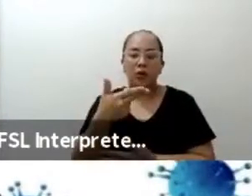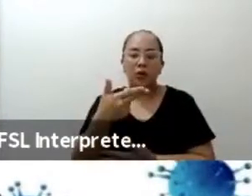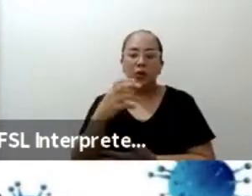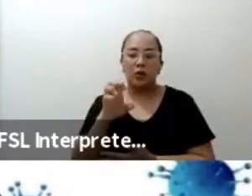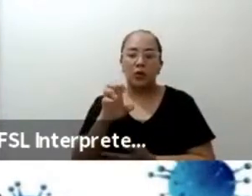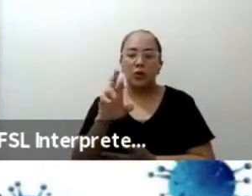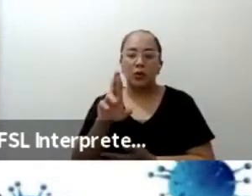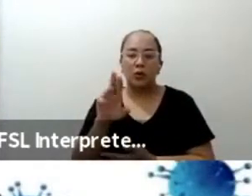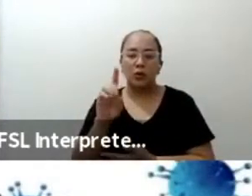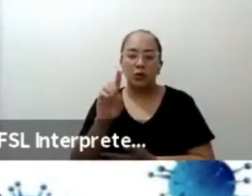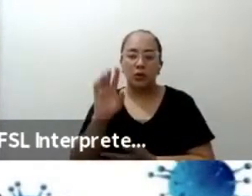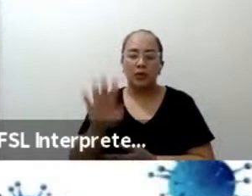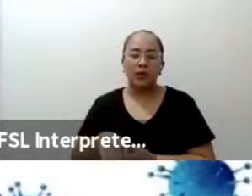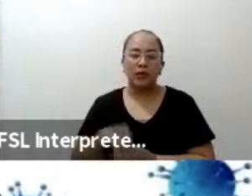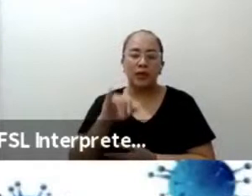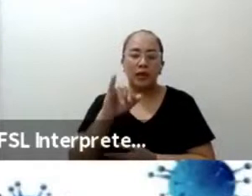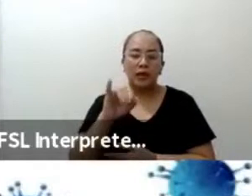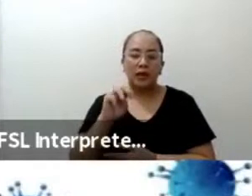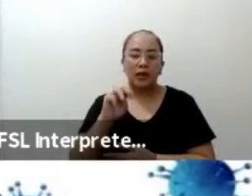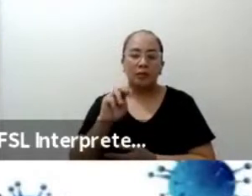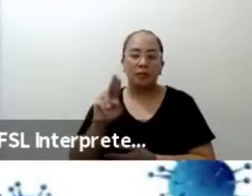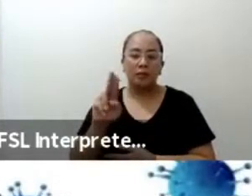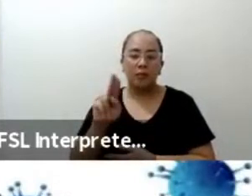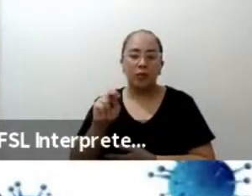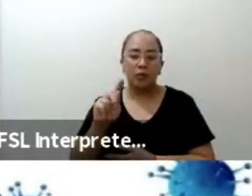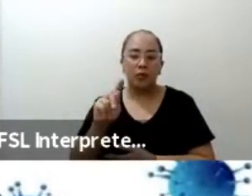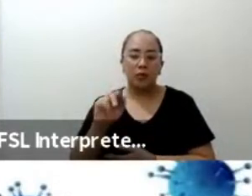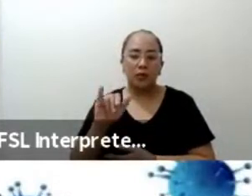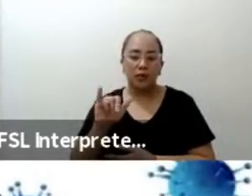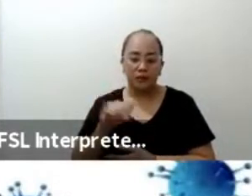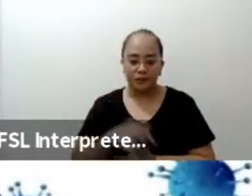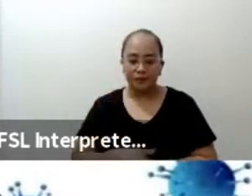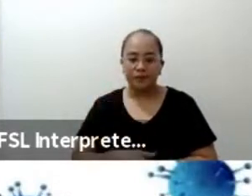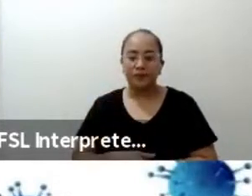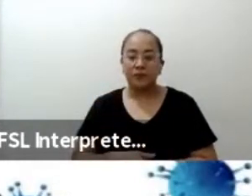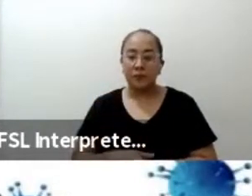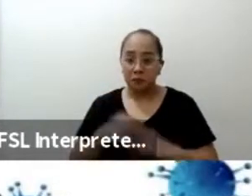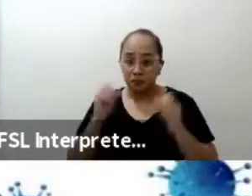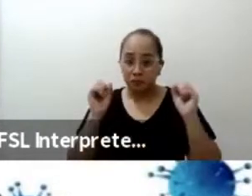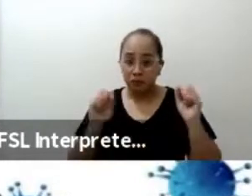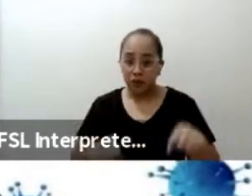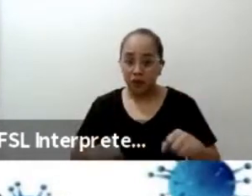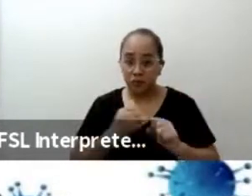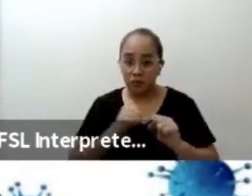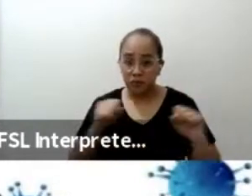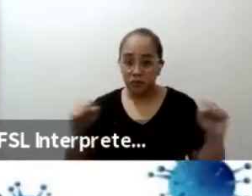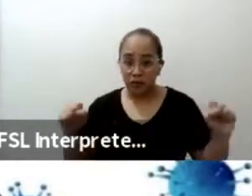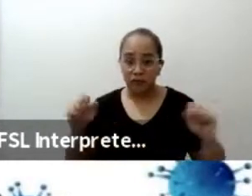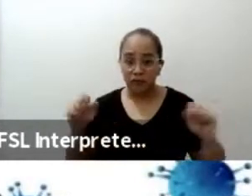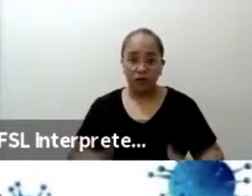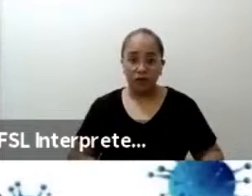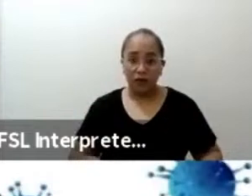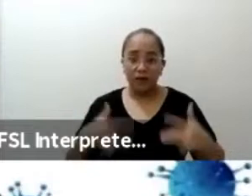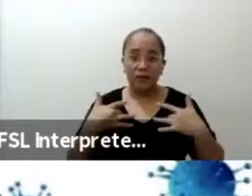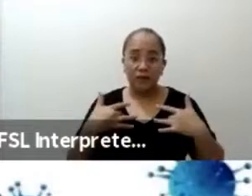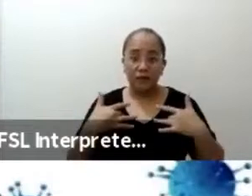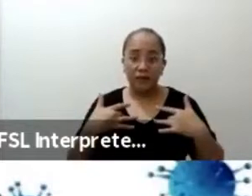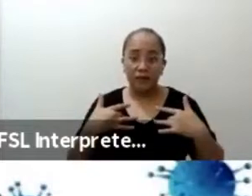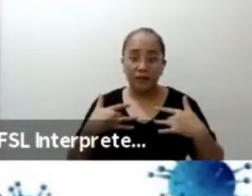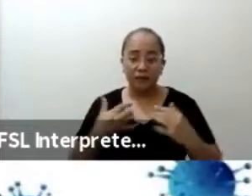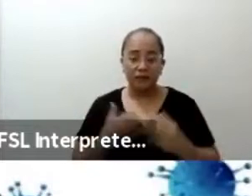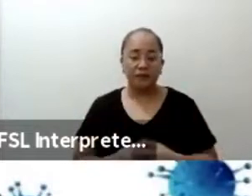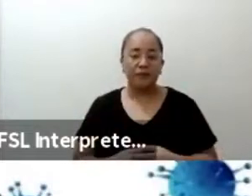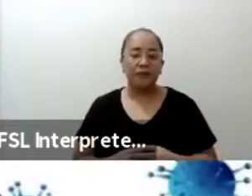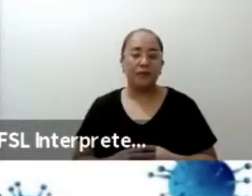Ang tanong ay kaya ba nating gawin ito para maisalba ang ating mga buhay at